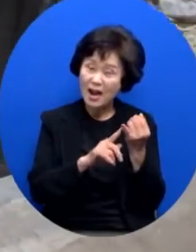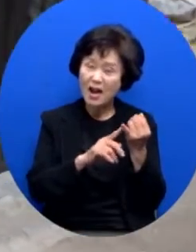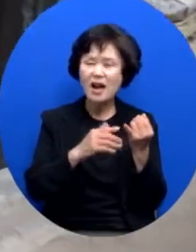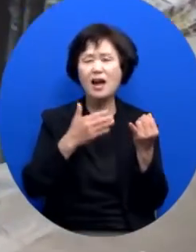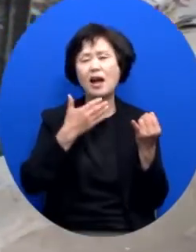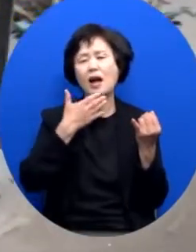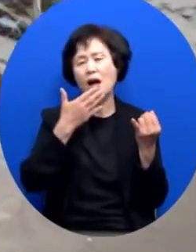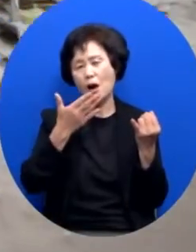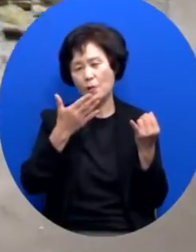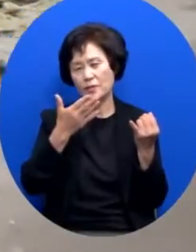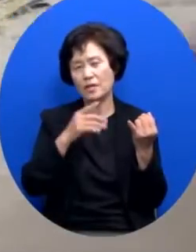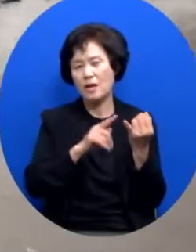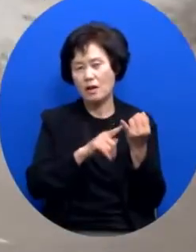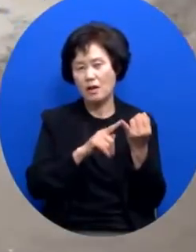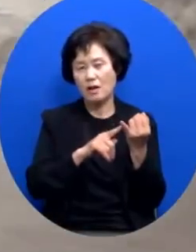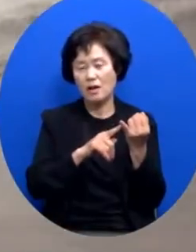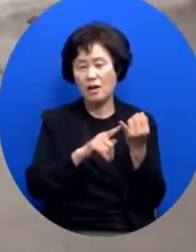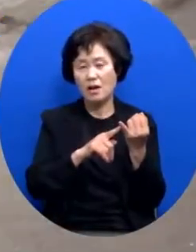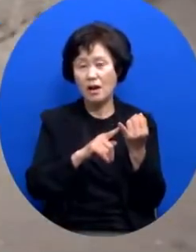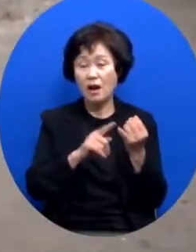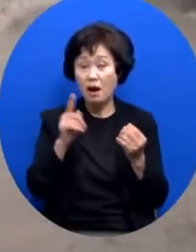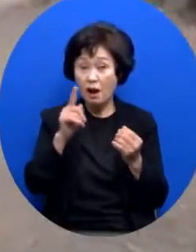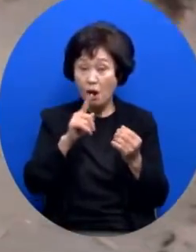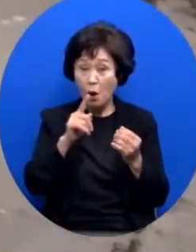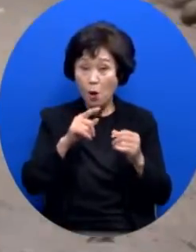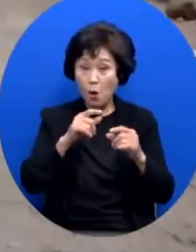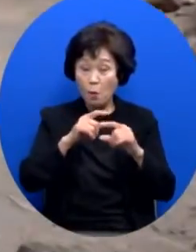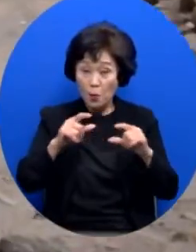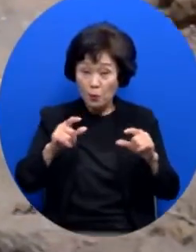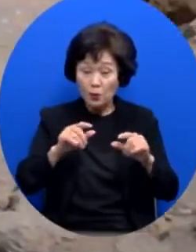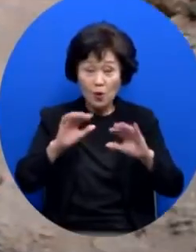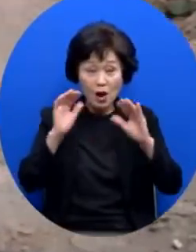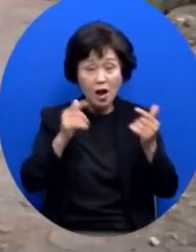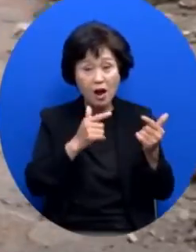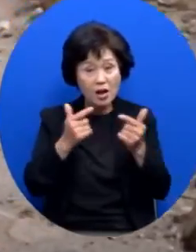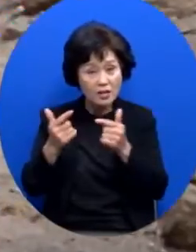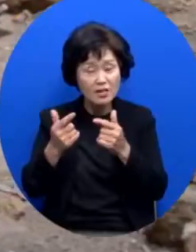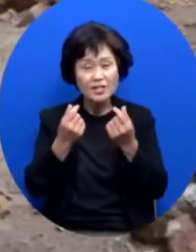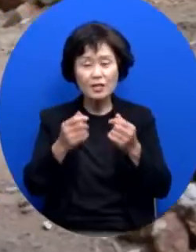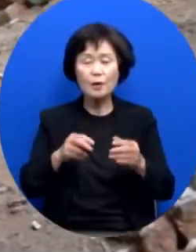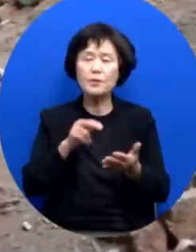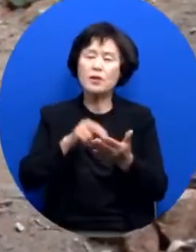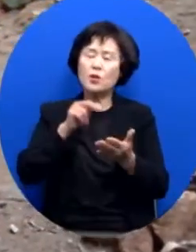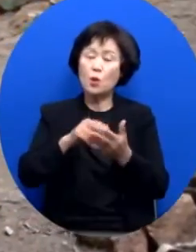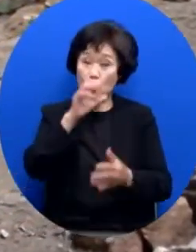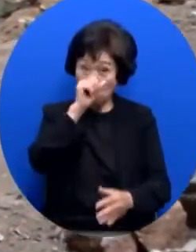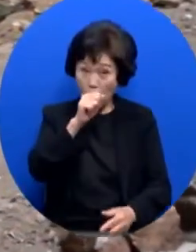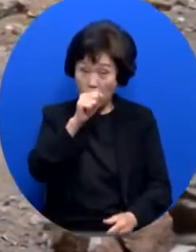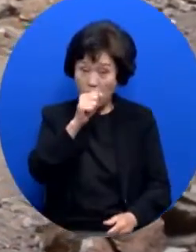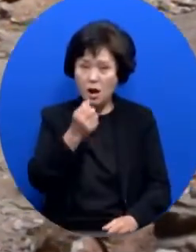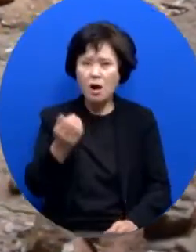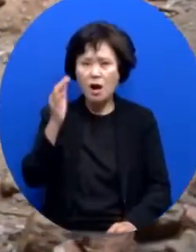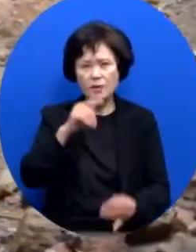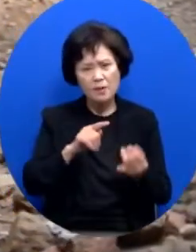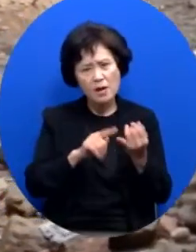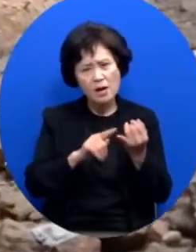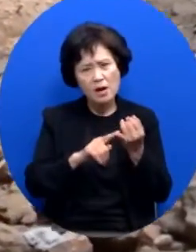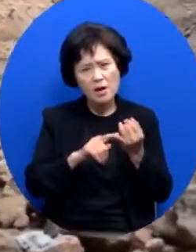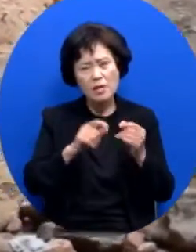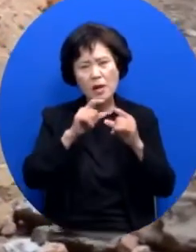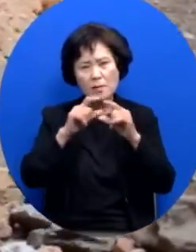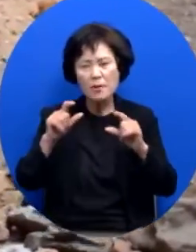피펠리나는 여느 아이들처럼 뛰노는 것을 좋아합니다. 하지만 지금 이 소녀에게는 평범한 일상조차